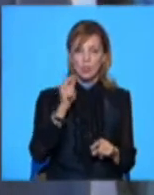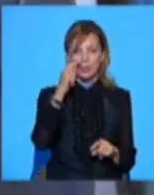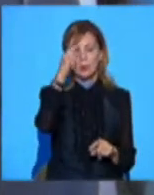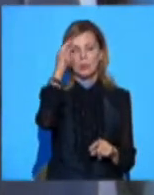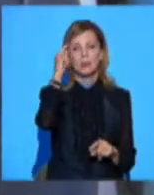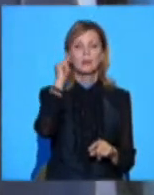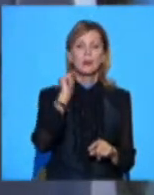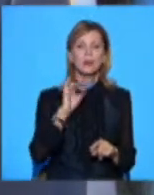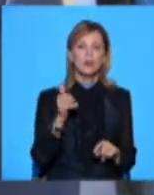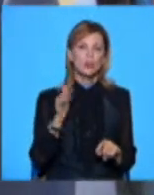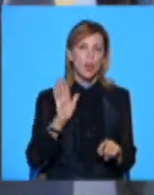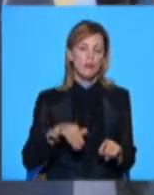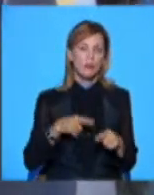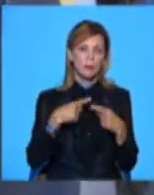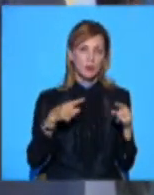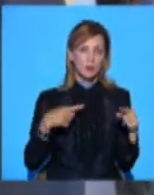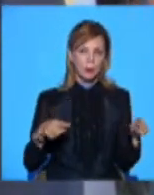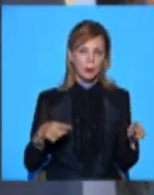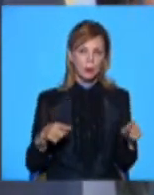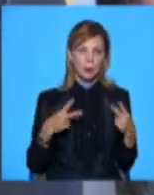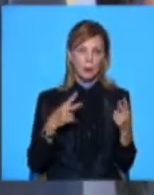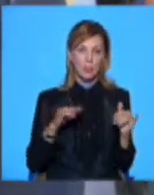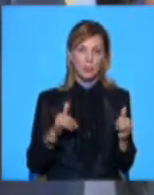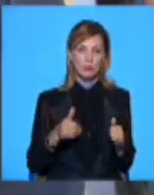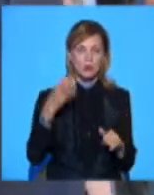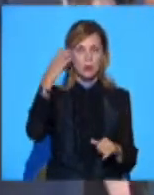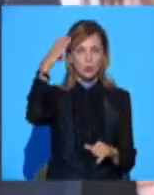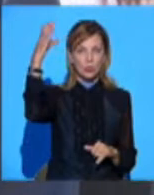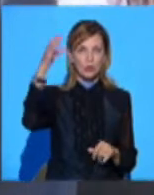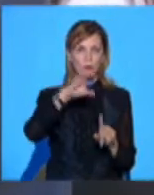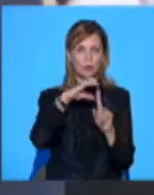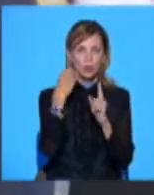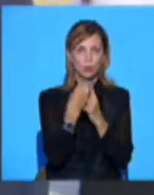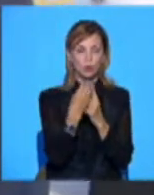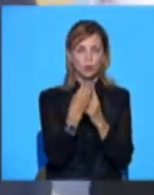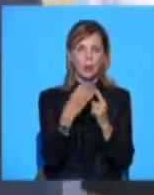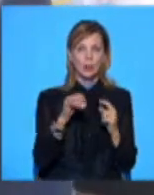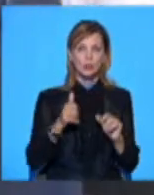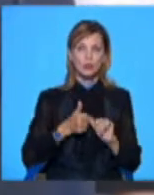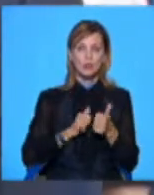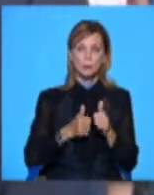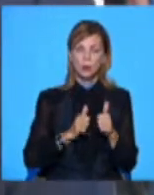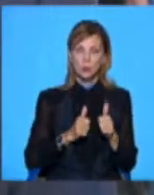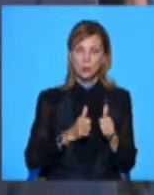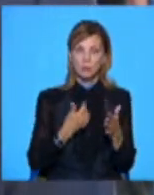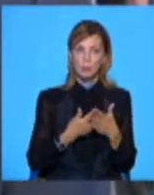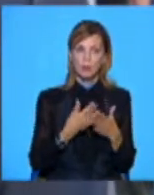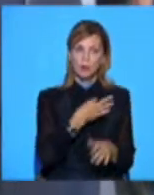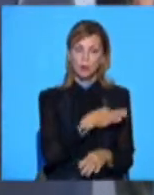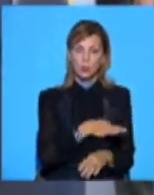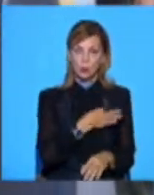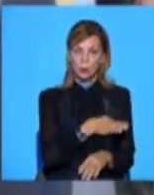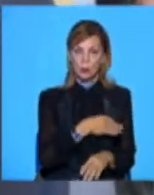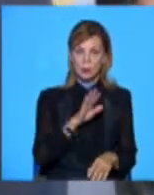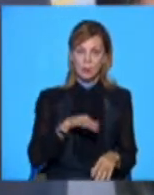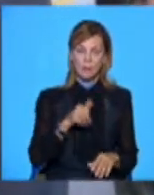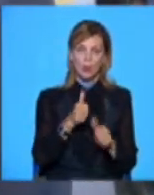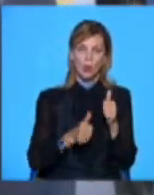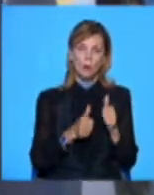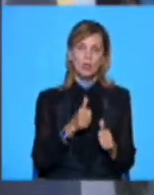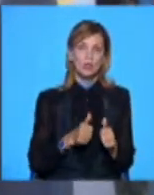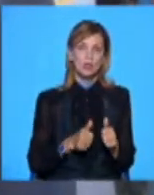master. Și avem diferite manifestări, spuneam, științifice, culturale, chiar și sportive, adresate studenților. Avem